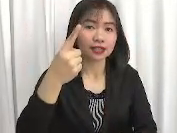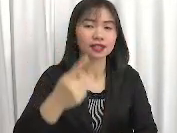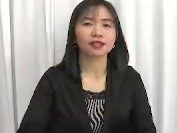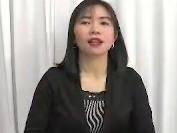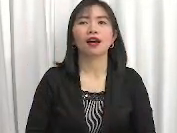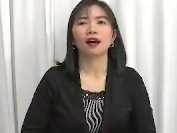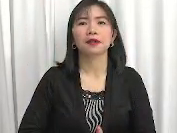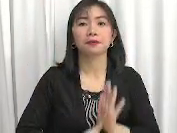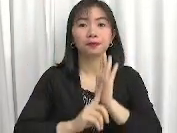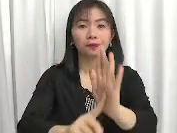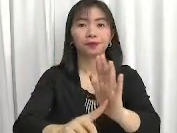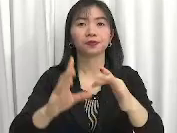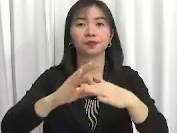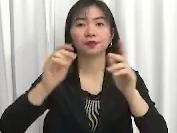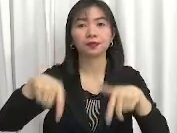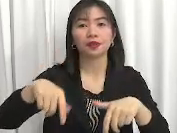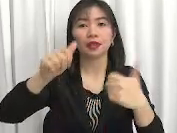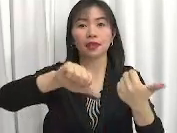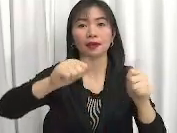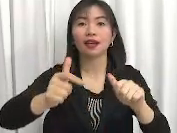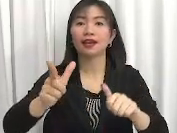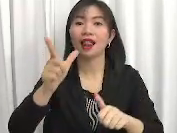presentation ng Baptist Lunch ay